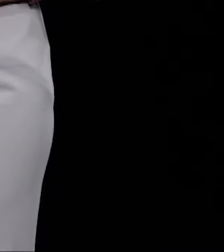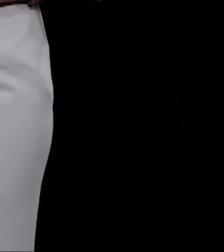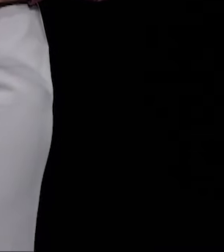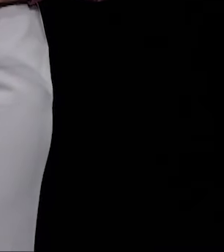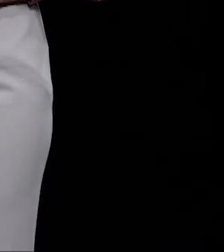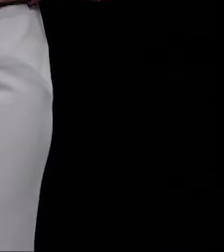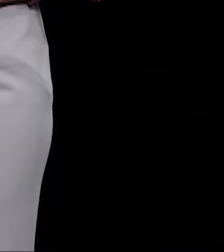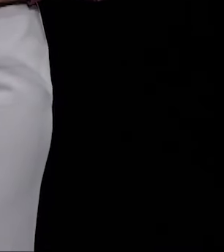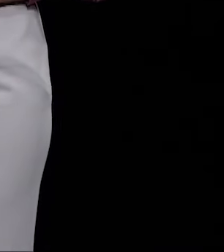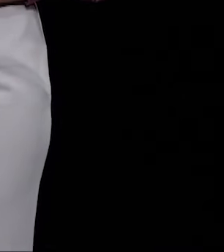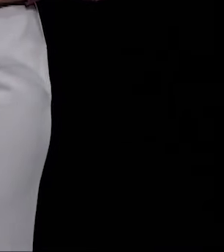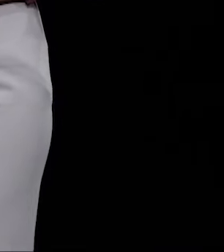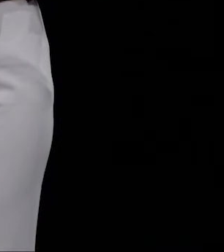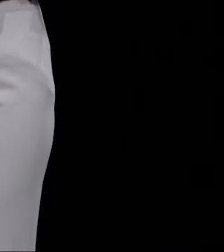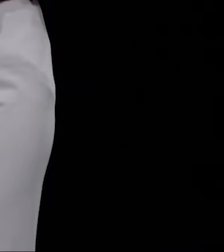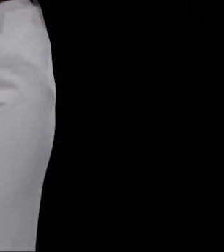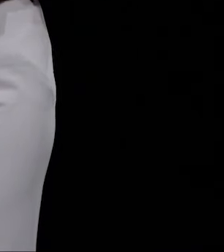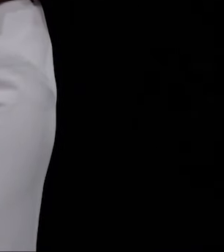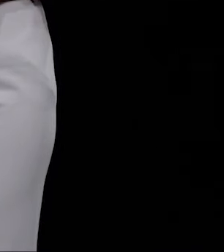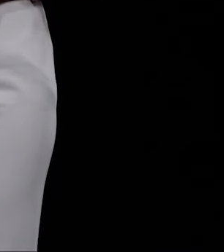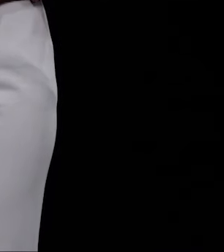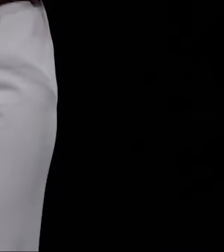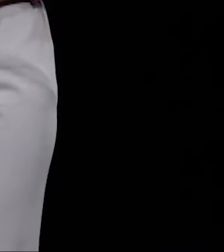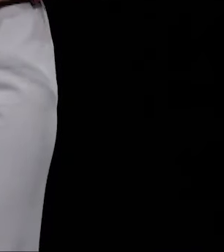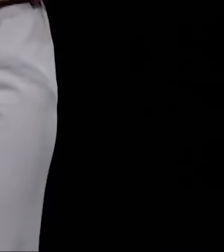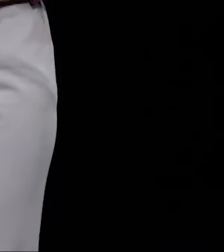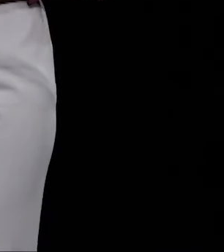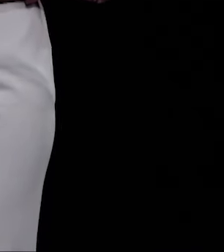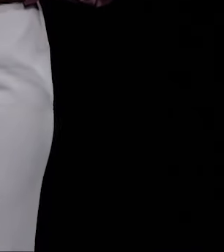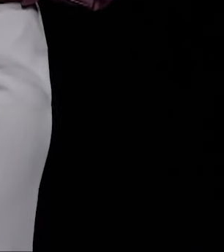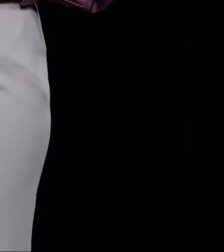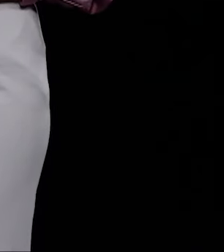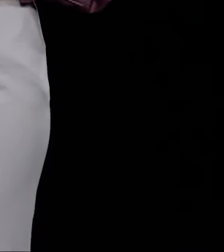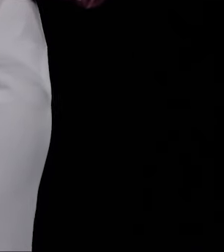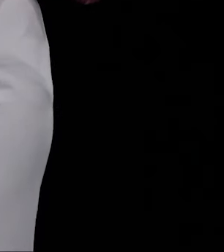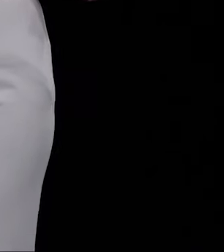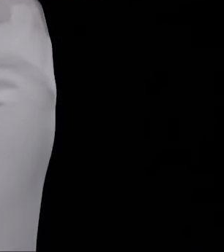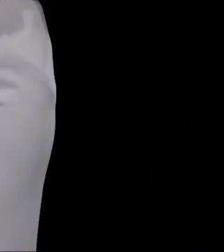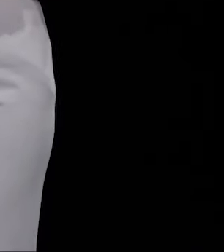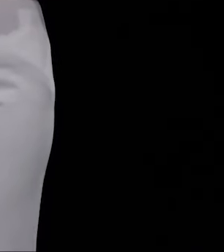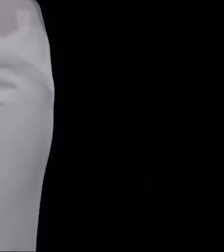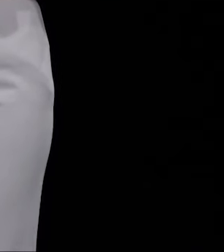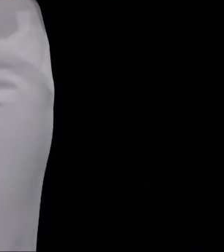언제 어디서나 내 손안의 뉴스. 광주 MBC 뉴스 유튜브 구독으로 함께하세요.